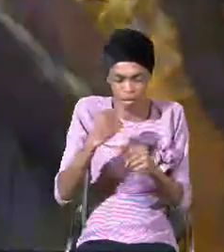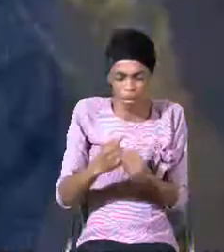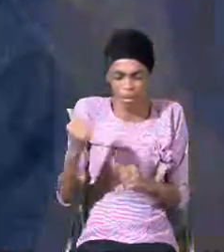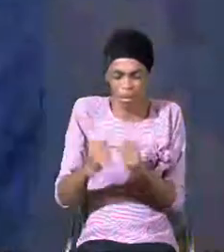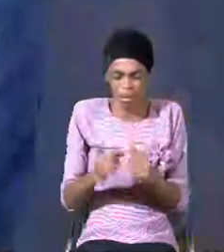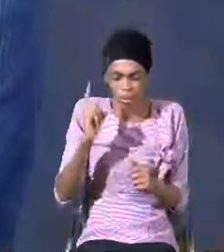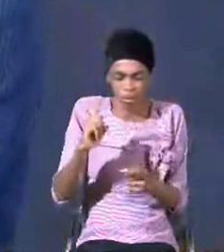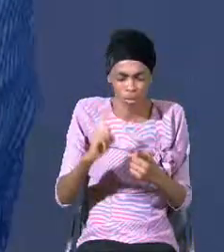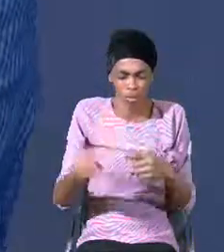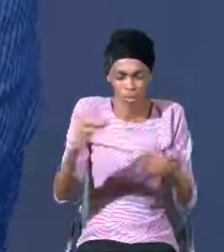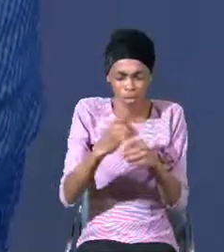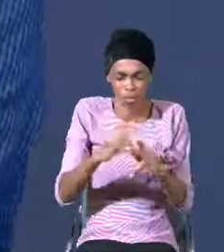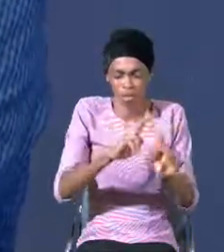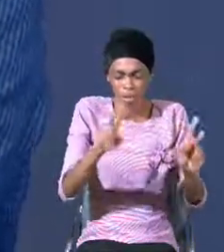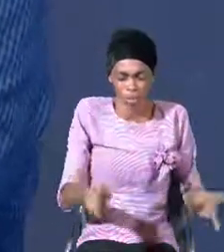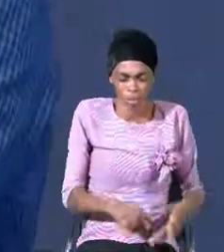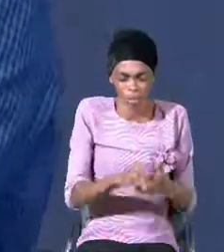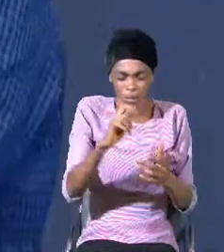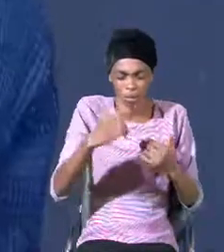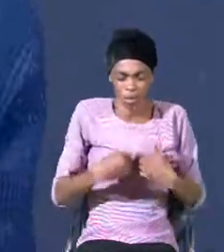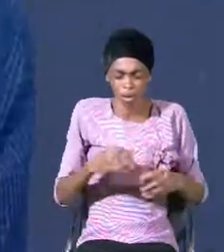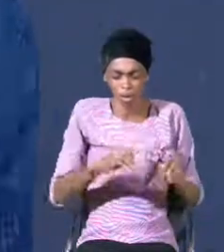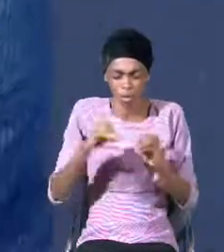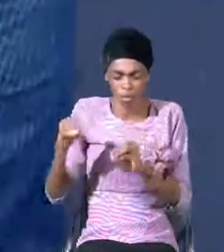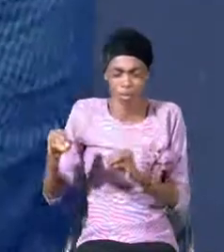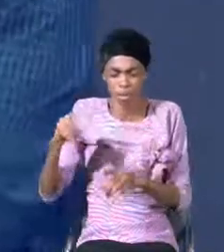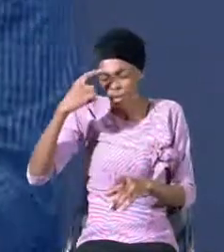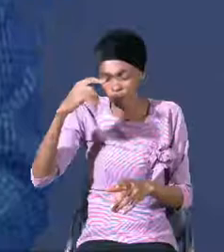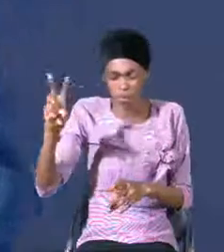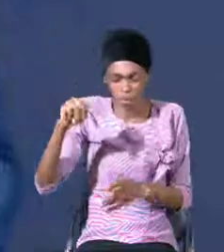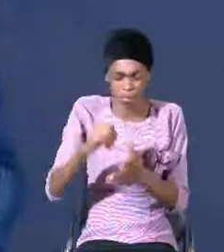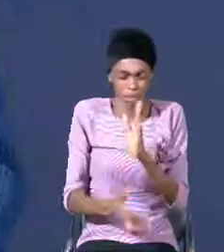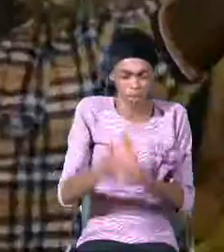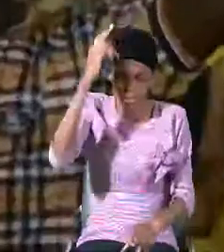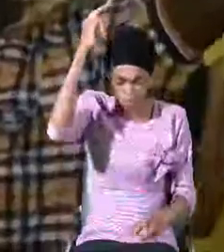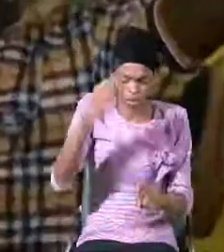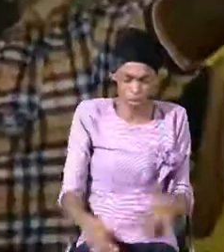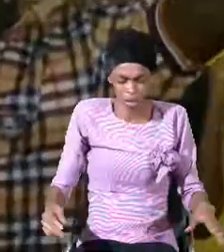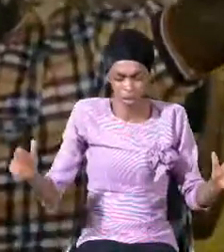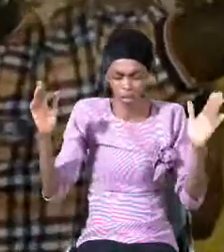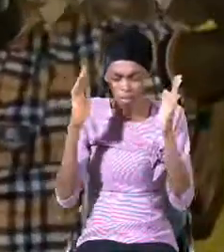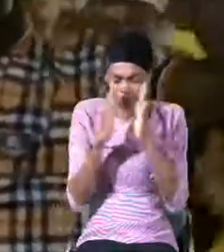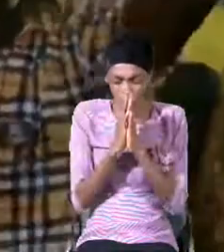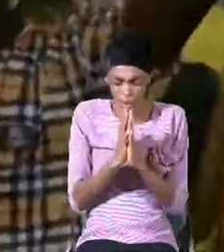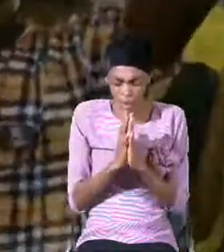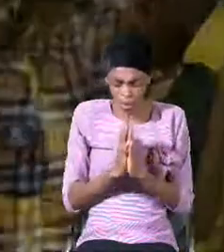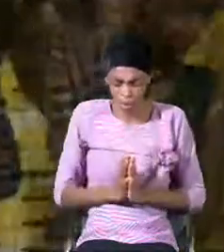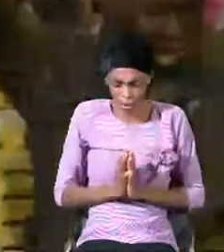Et pour que chacun atteigne le lieu que tu as établi pour eux, honneur au nom de Jésus.